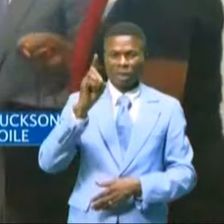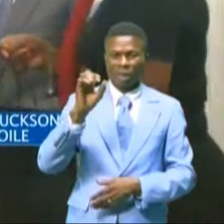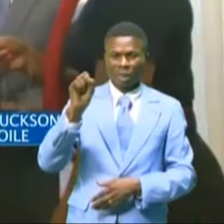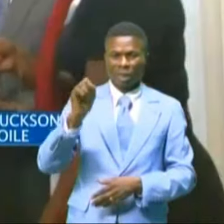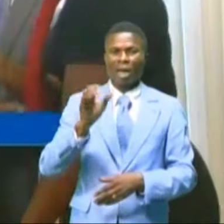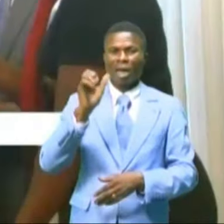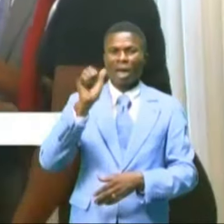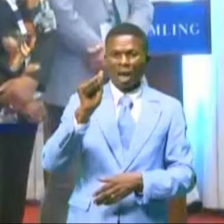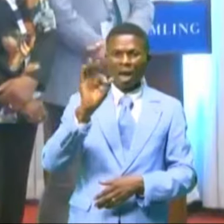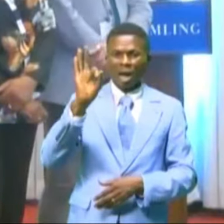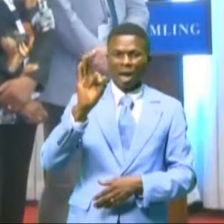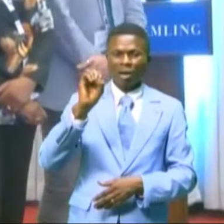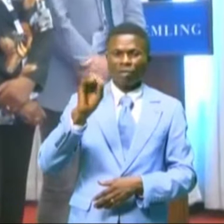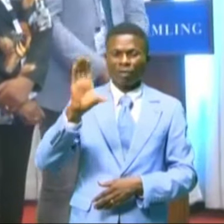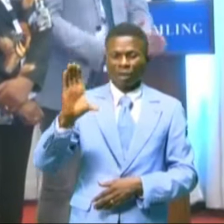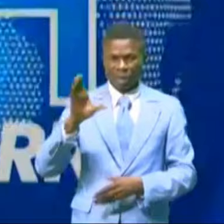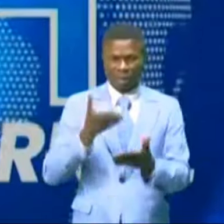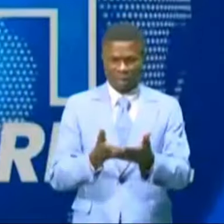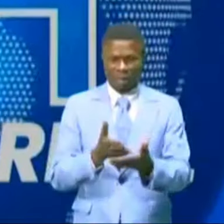les cabinets Mavinga de Klerk.